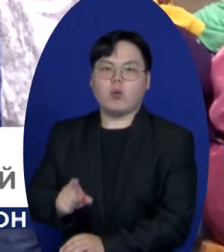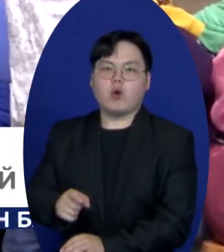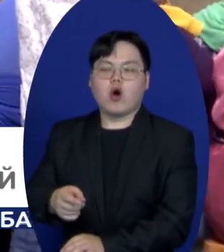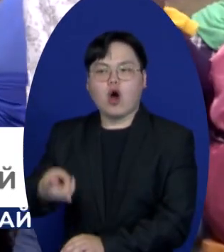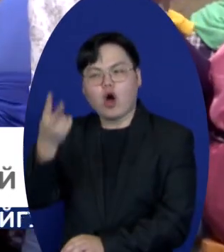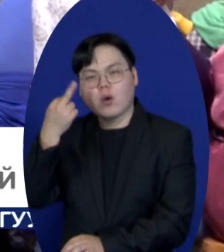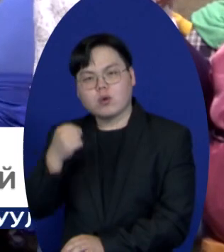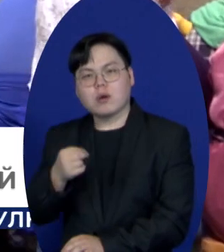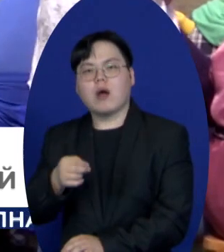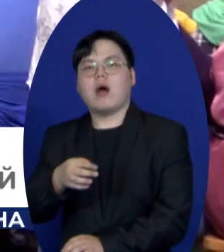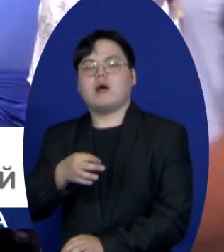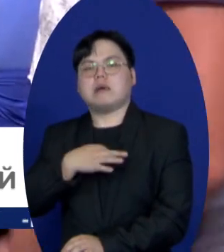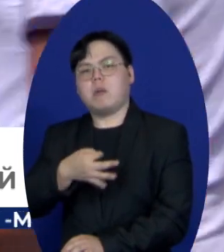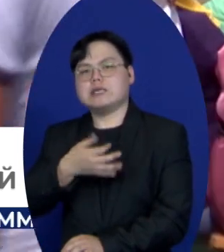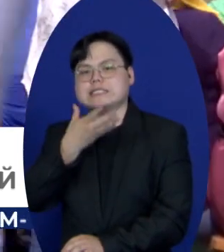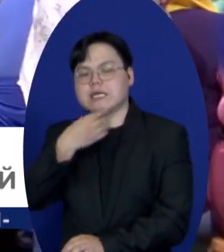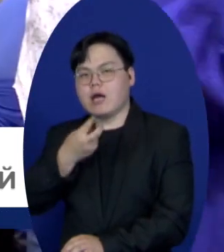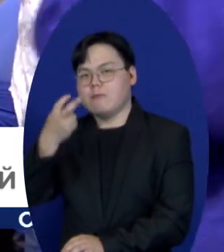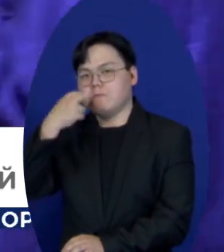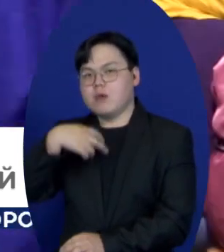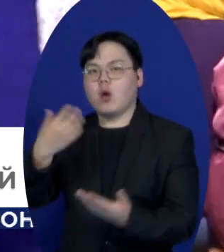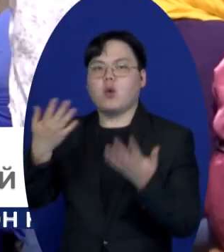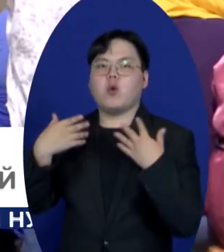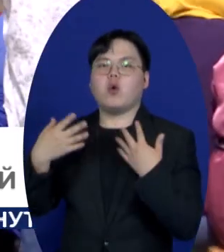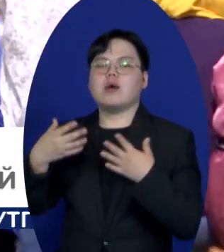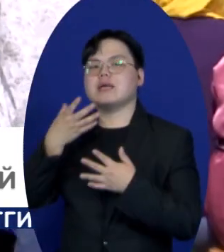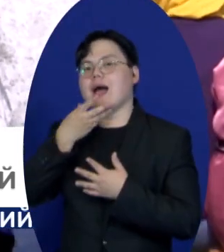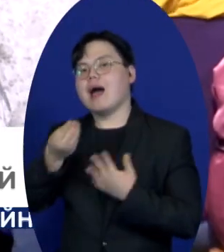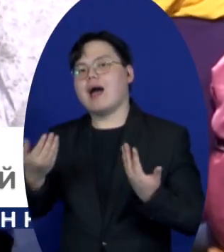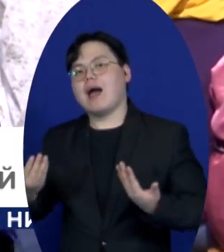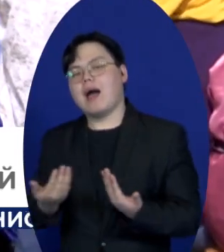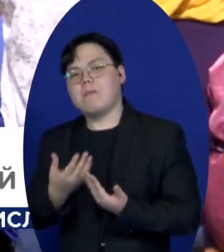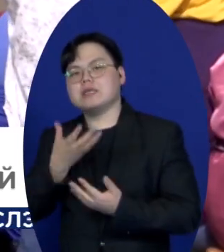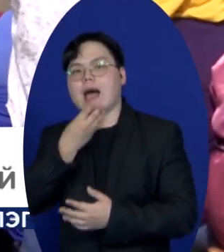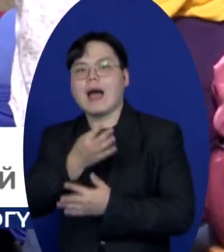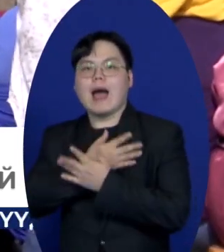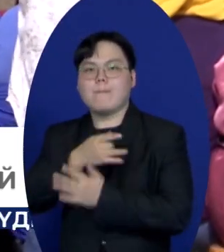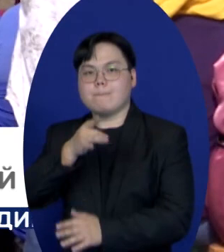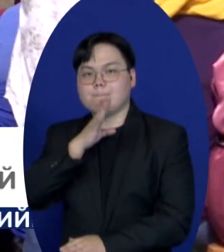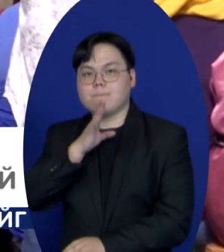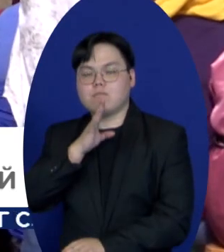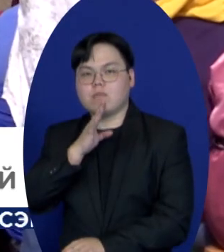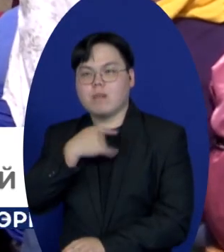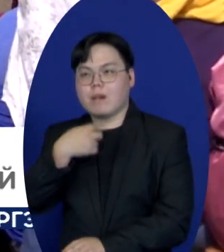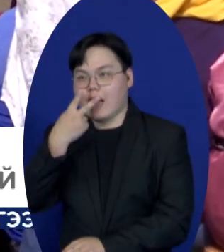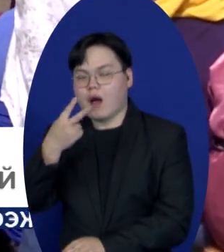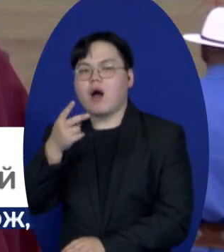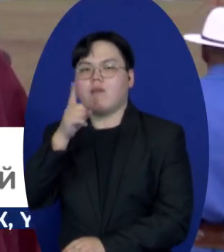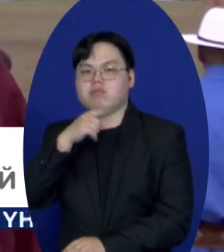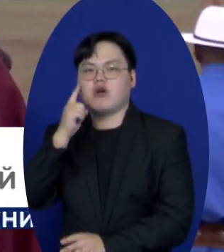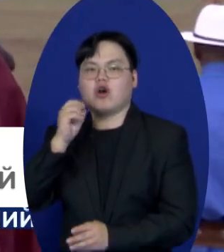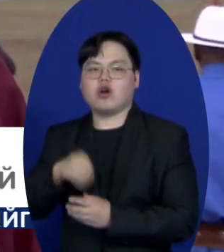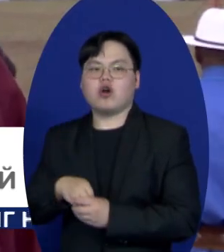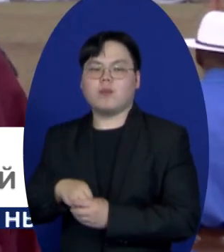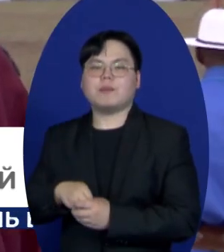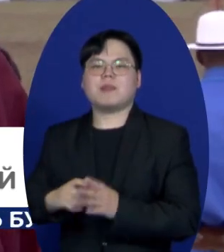хоног ч гэсэн сайхан агаар, эрүүл агаар байж усныг өөрсдөө эрүүлжүүлээд явж байгаа юм болов. Сайн ойлголт нь од төрж байна. Газар